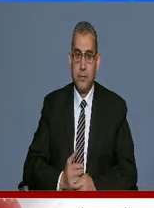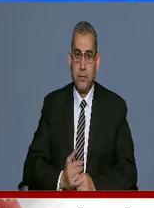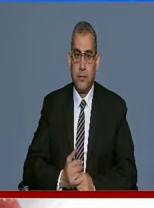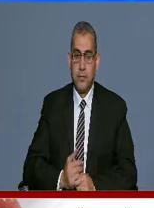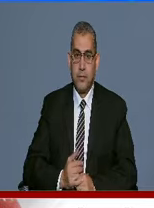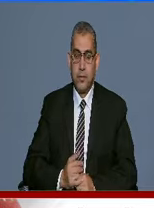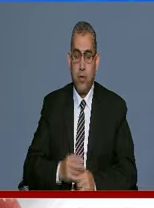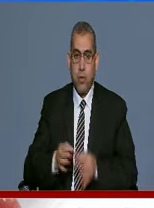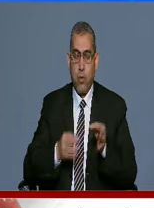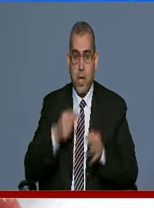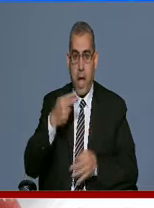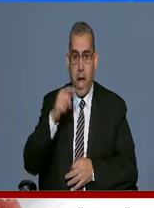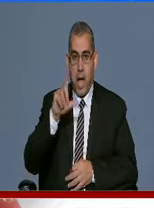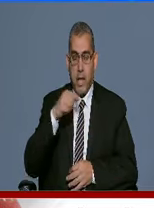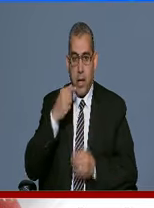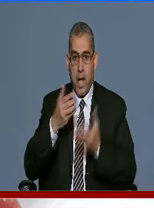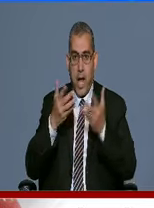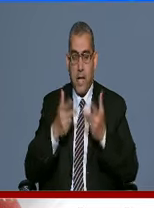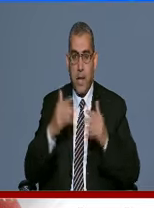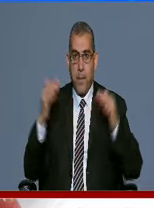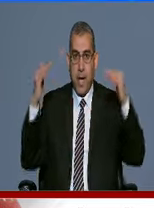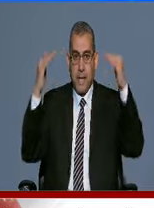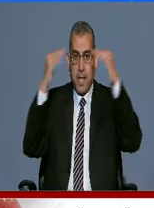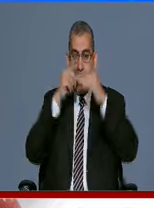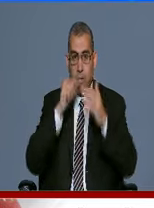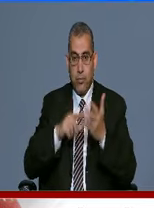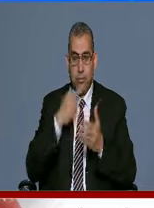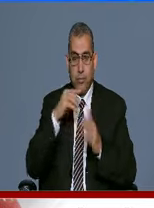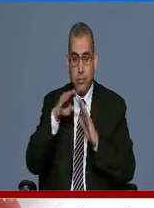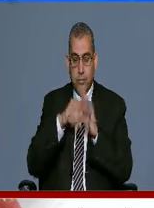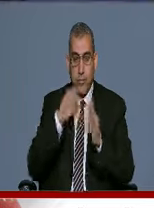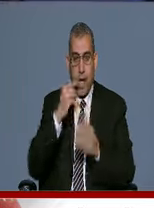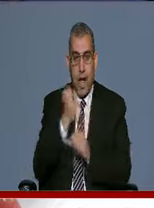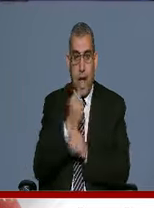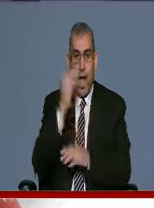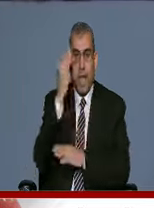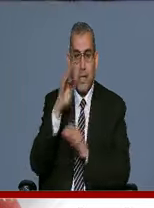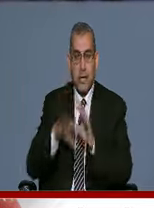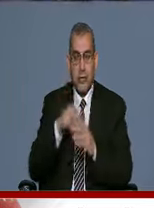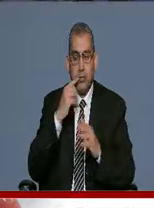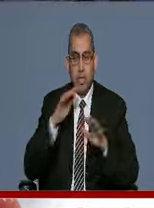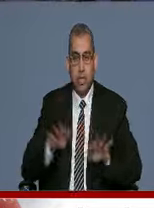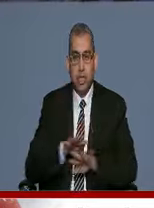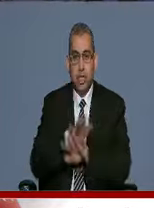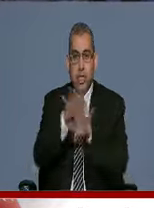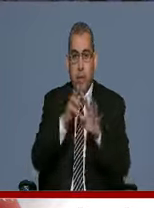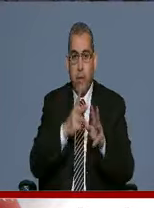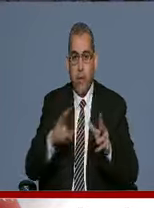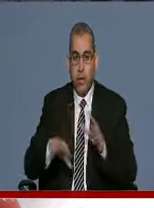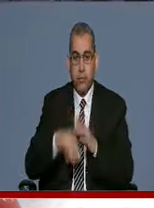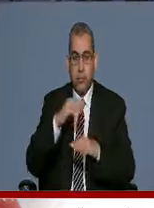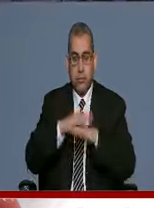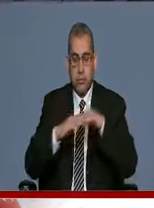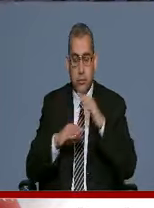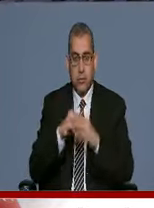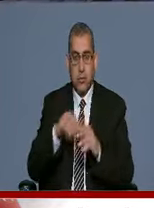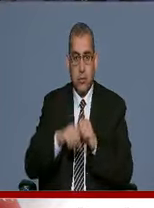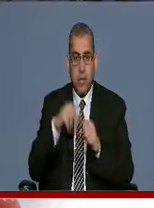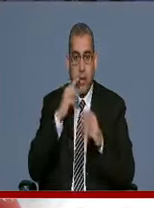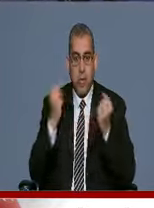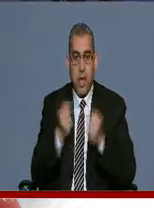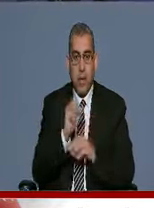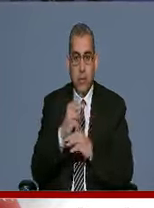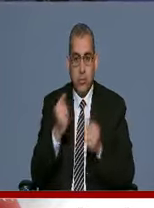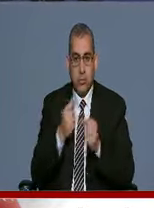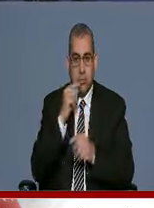مهندس عبد محمد مركز الحوسبه السحابيه، استخدمنا فندم البنيه الاساسيه للمركز وامكانيات شبكات المختلفه لبناء وتنفيذ المنصه الرقميه